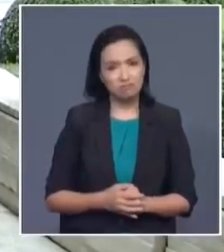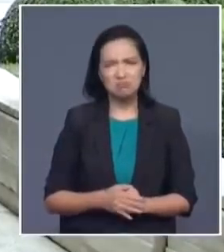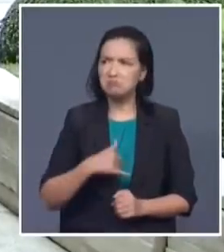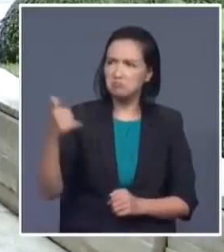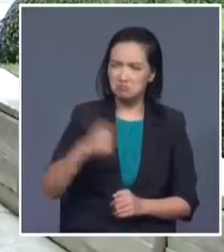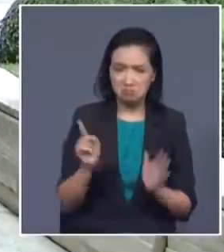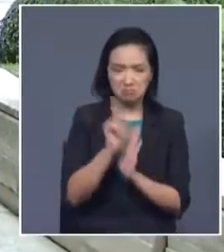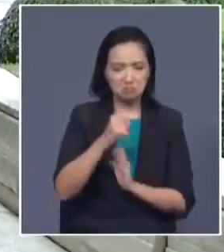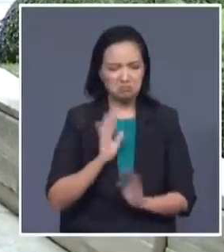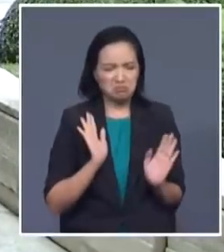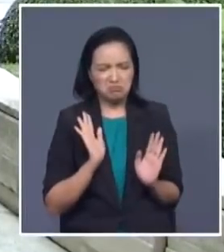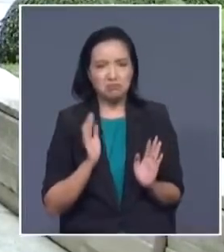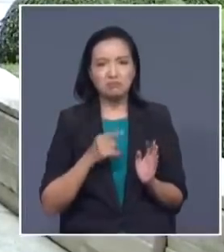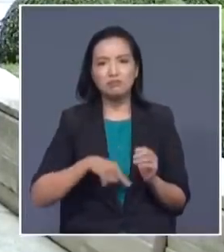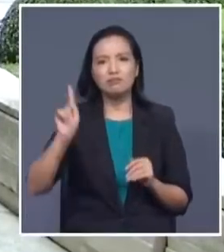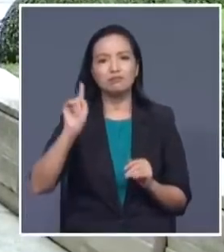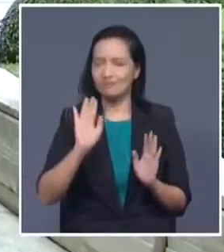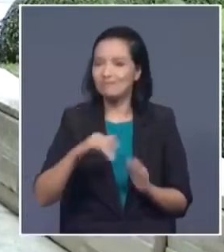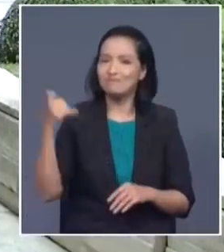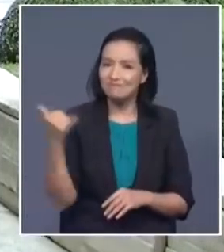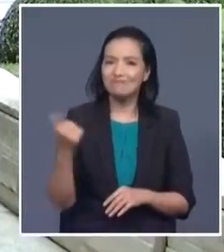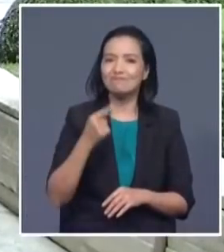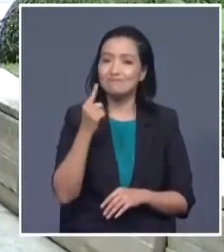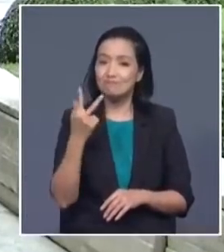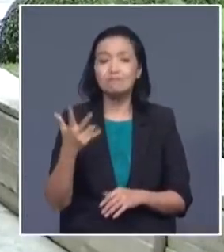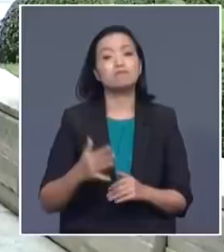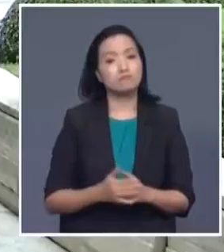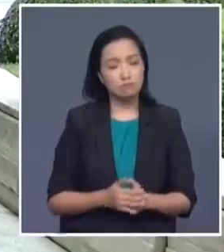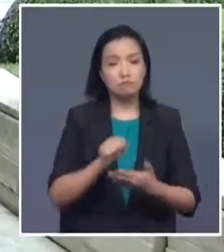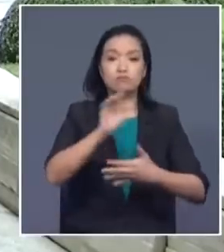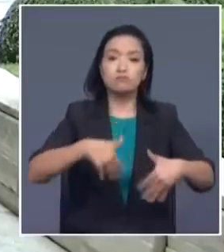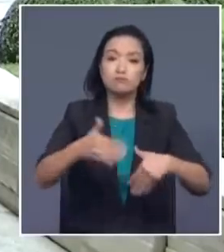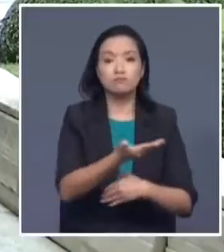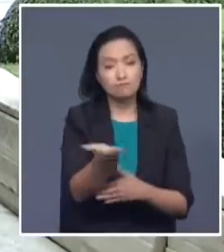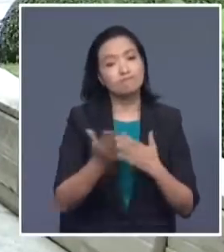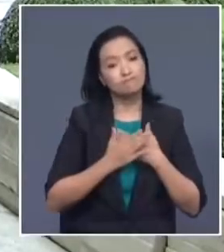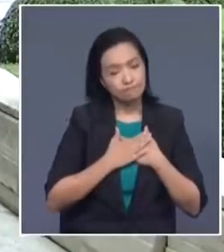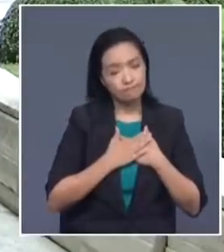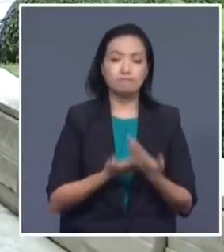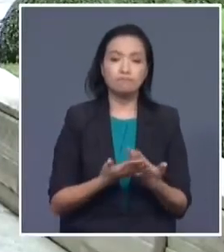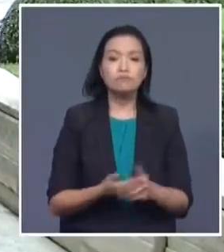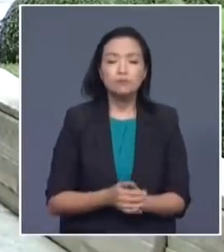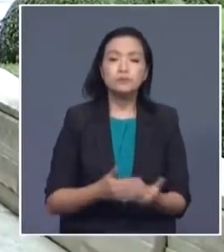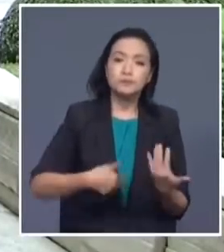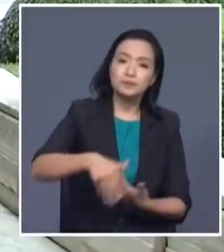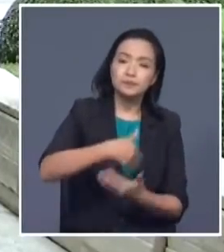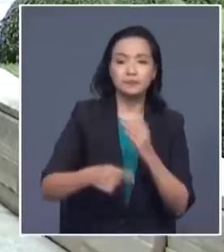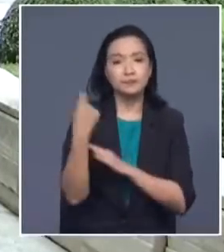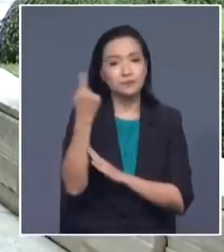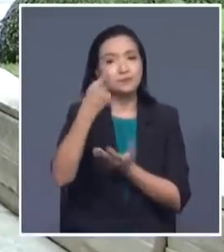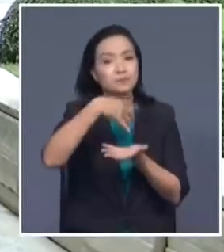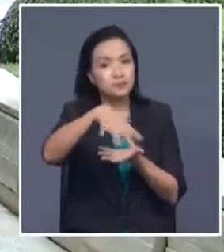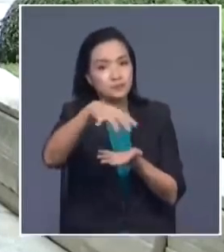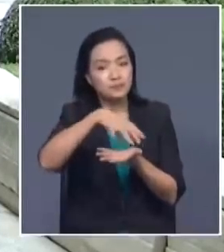ข็ดไม่อยากจะมาอีกมีน้องชนที่รักครับการกระจายรายได้และการส่งเสริมอาชีพในท้องถิ่นนอกจากการท่องเที่ยวตามที่กล่าวมา